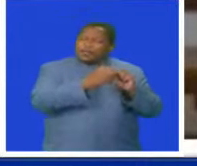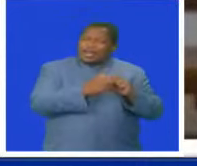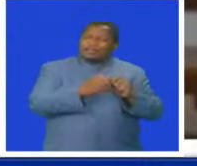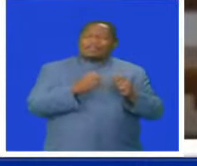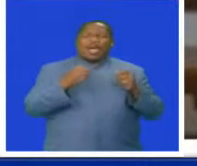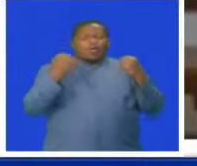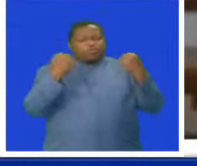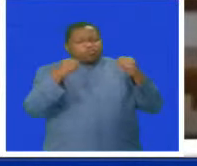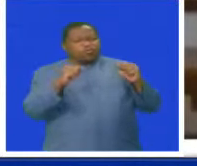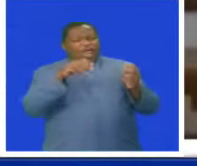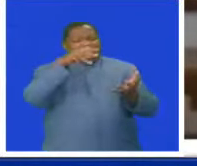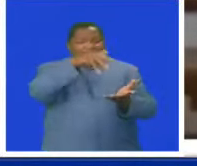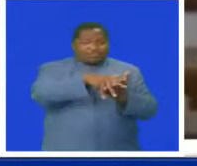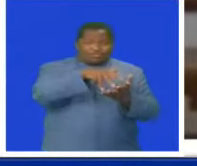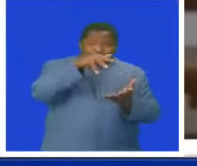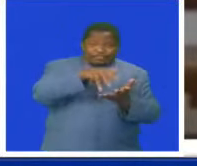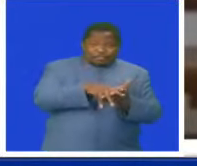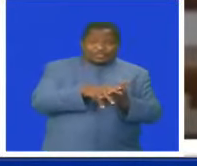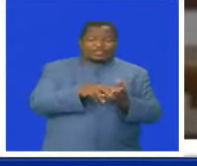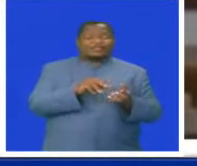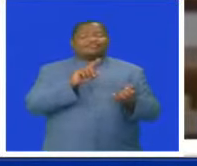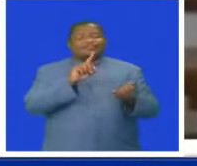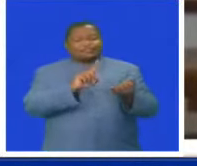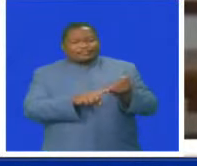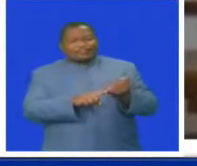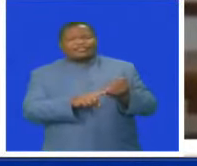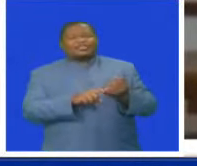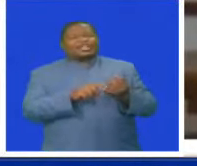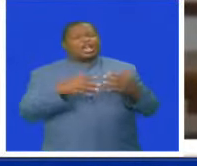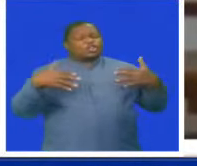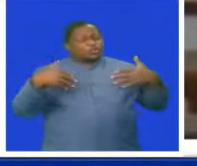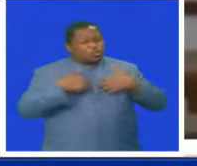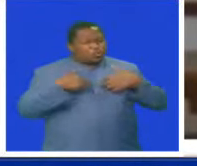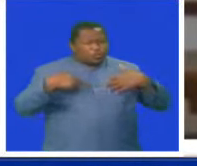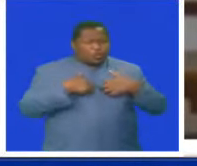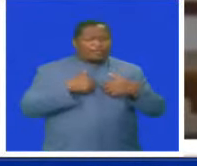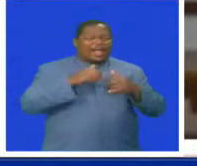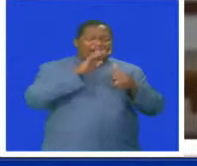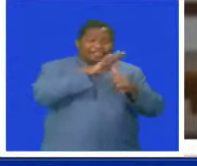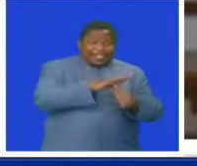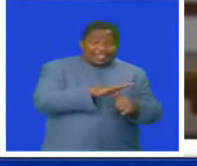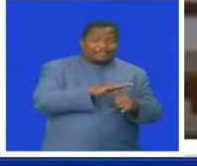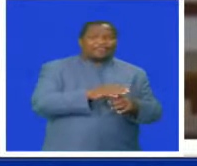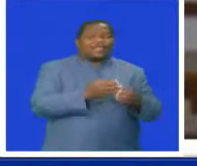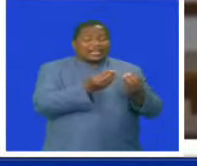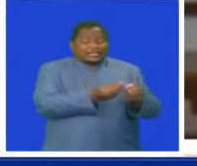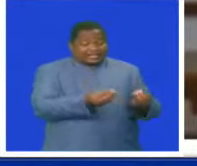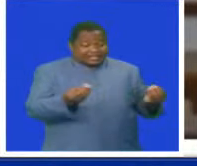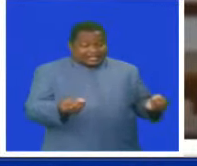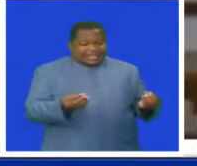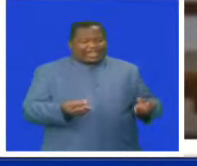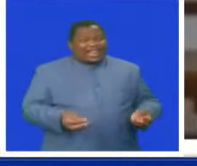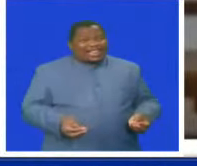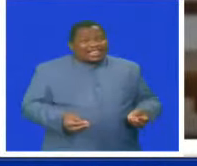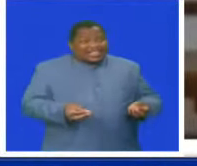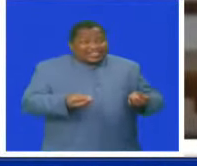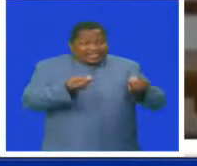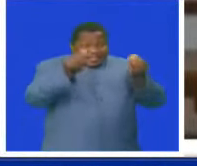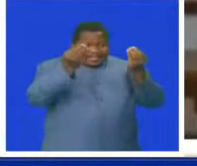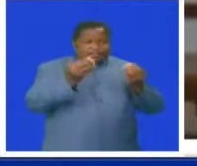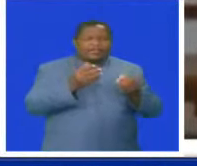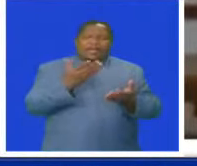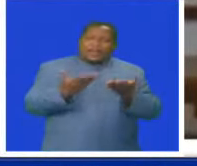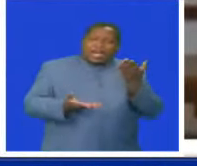ukuthi i-abuse ne-maltreatment during childhood. So umfana loyibonile lento le abuse